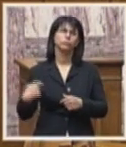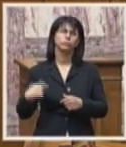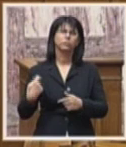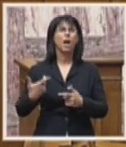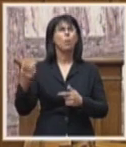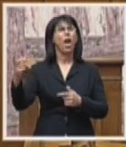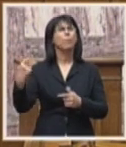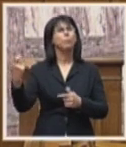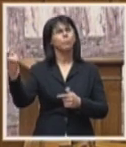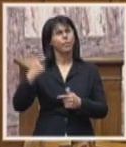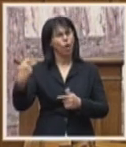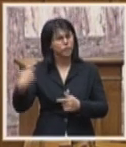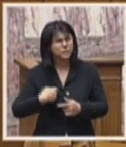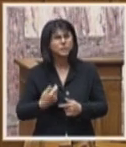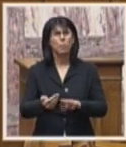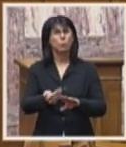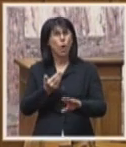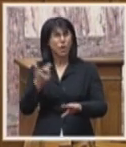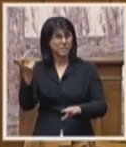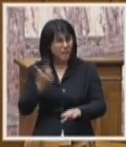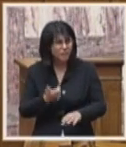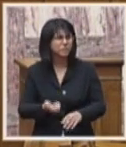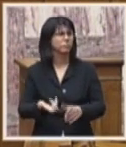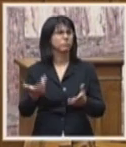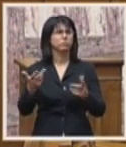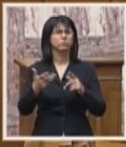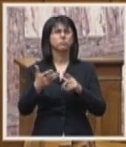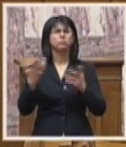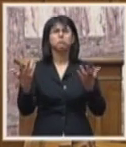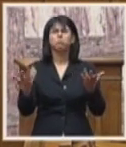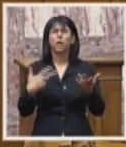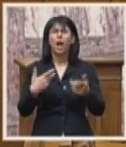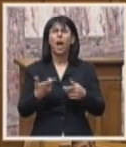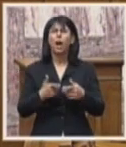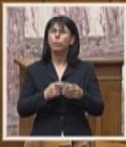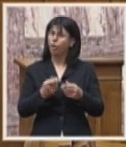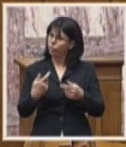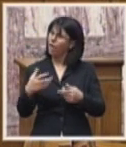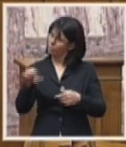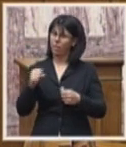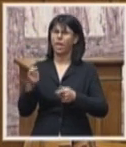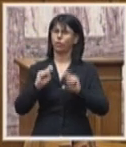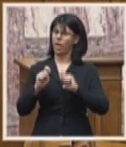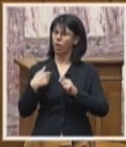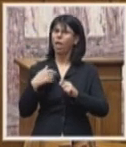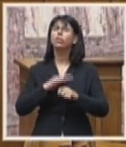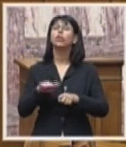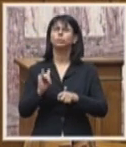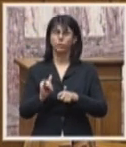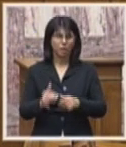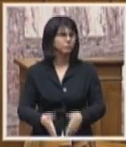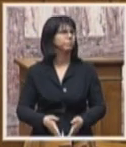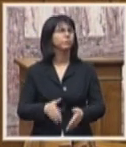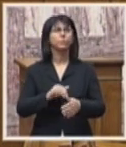επιδοτήσεις, από πρόωρες συντάξεις, από εργολαβίες που ποτέ δεν τέλειωναν, από φάρμακα που